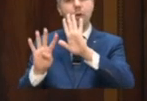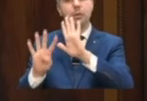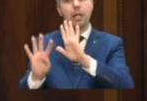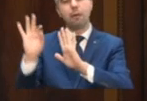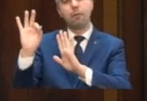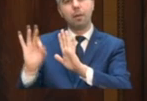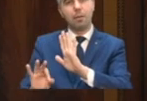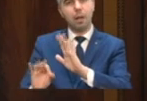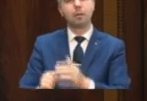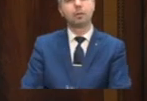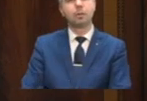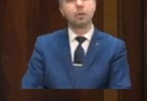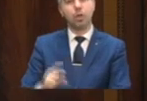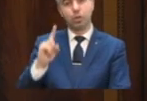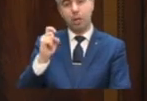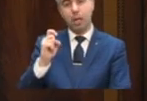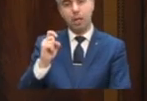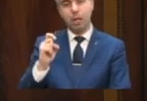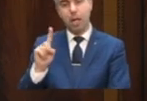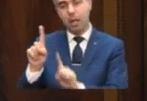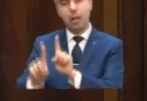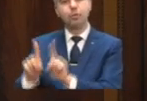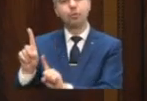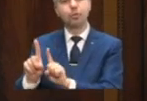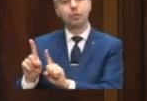97% إلى غاية شهر نوفمبر الماضي.